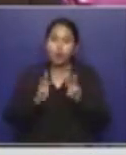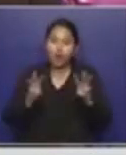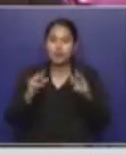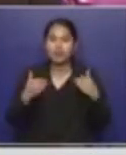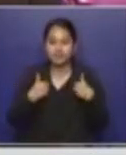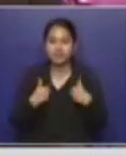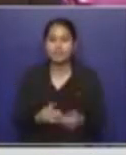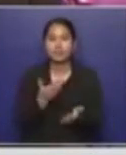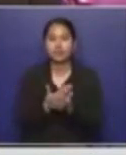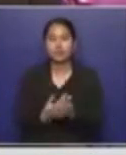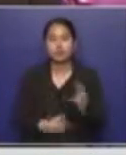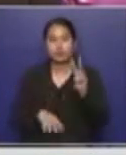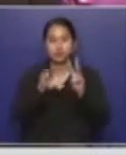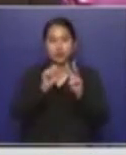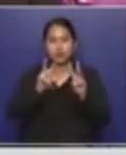าณ